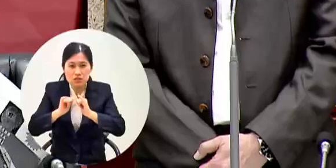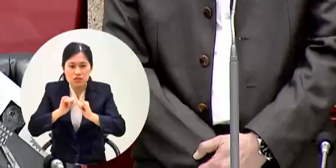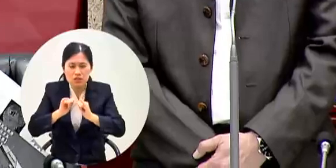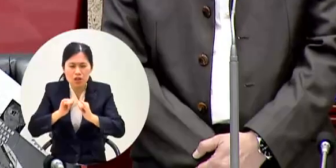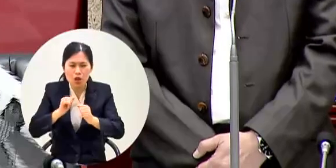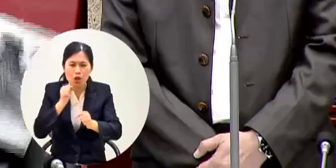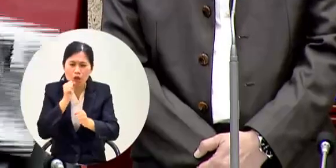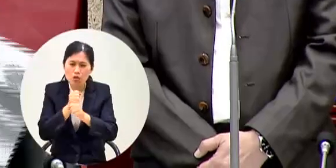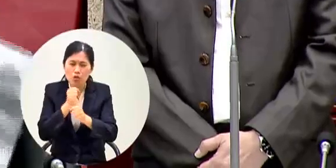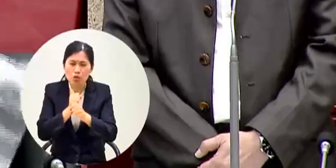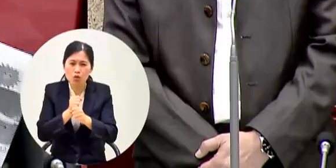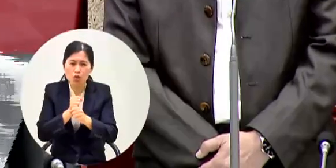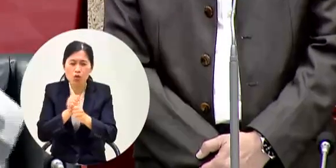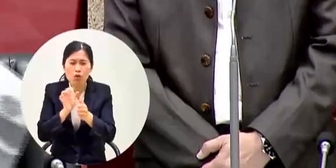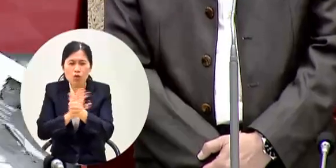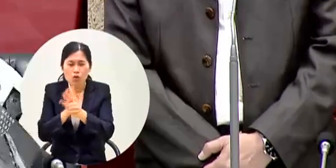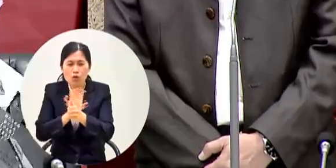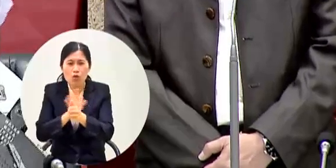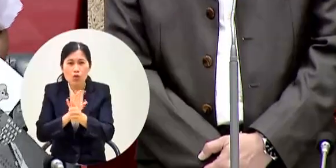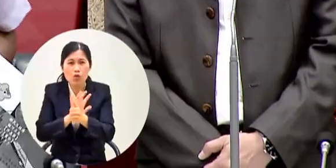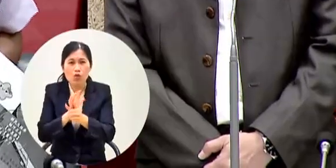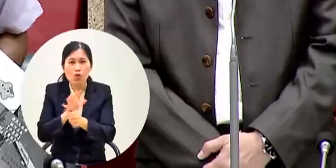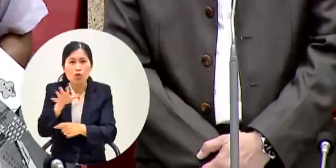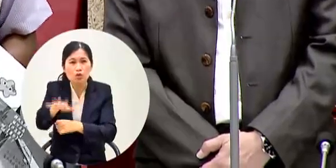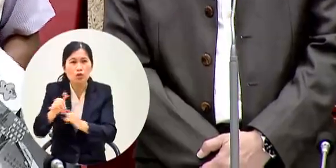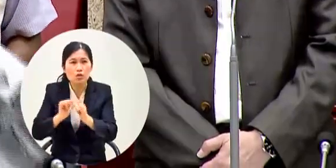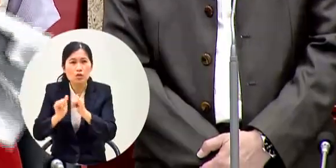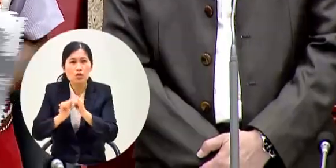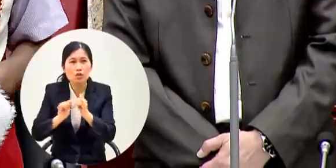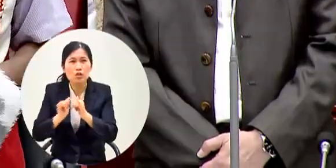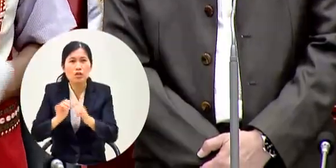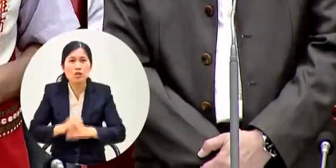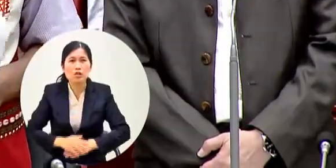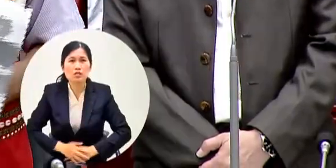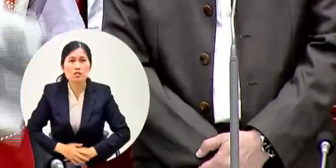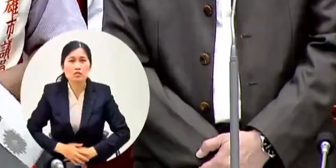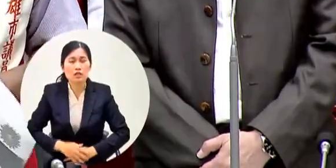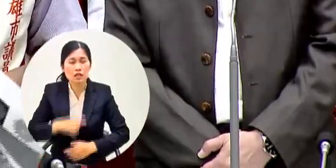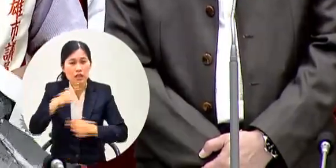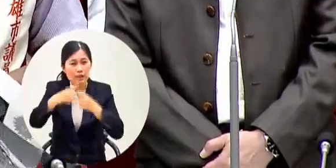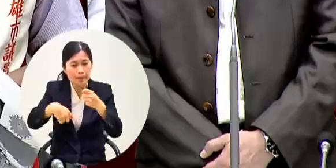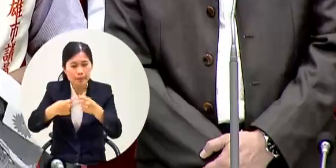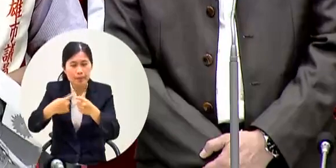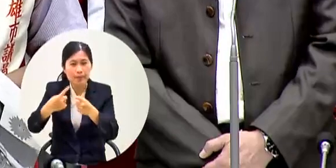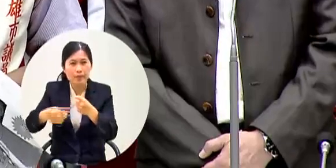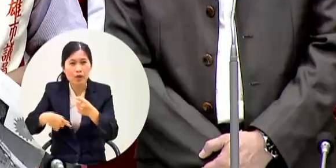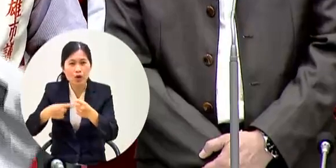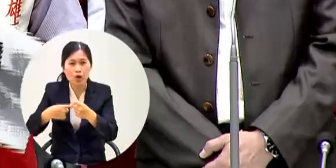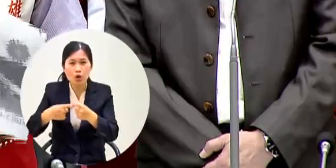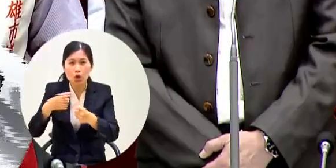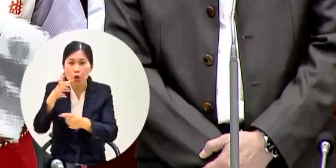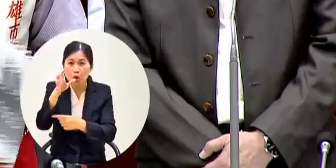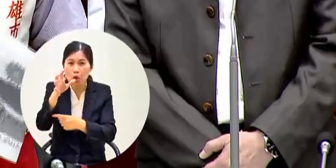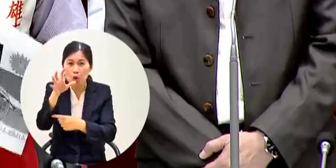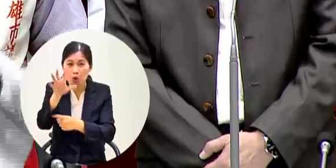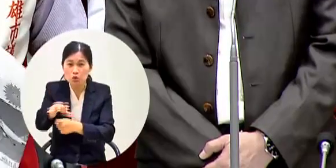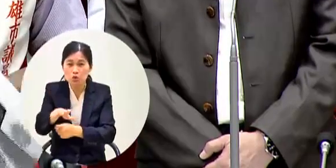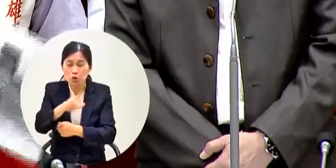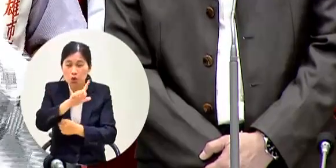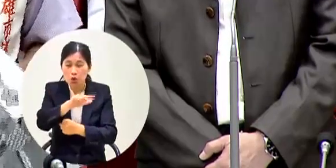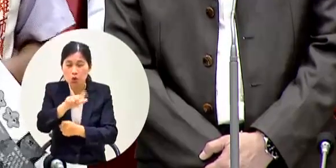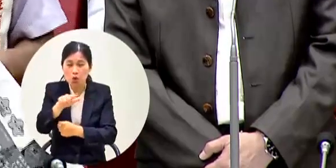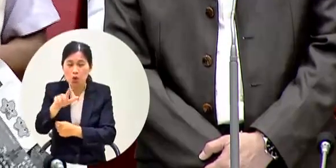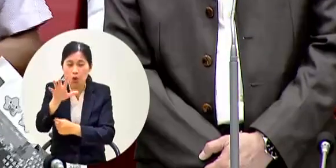怎么样把农民合作社作为农民的一个平